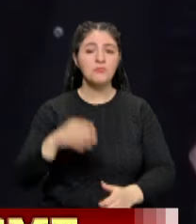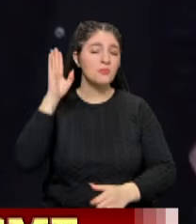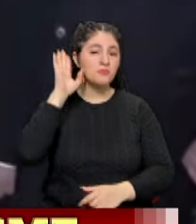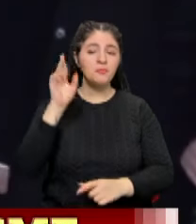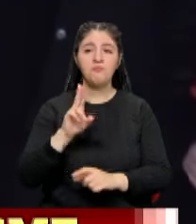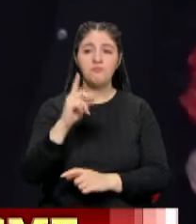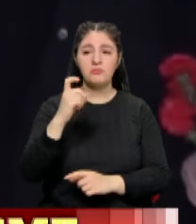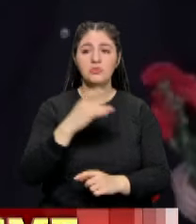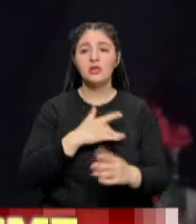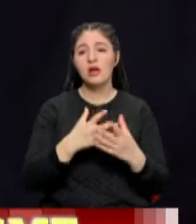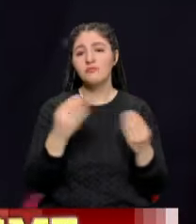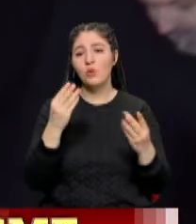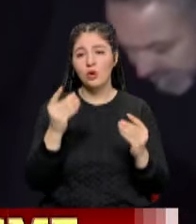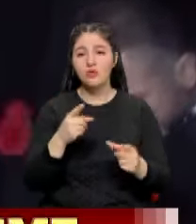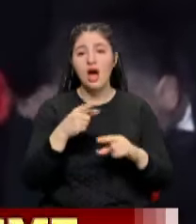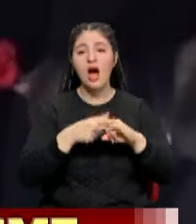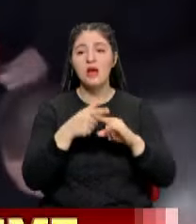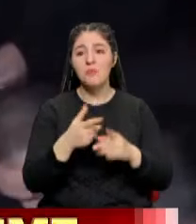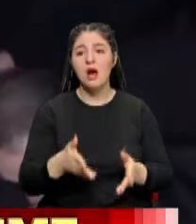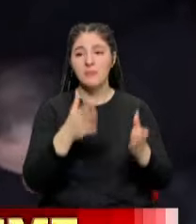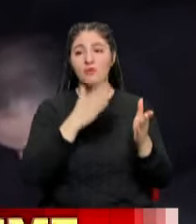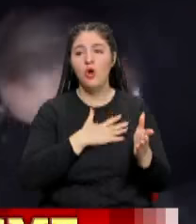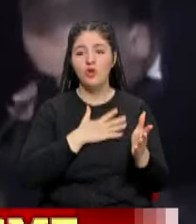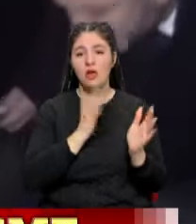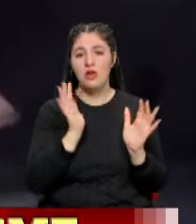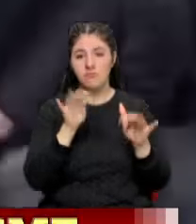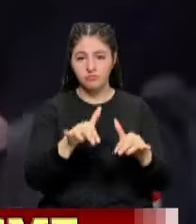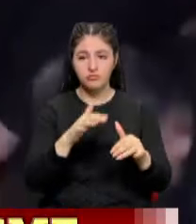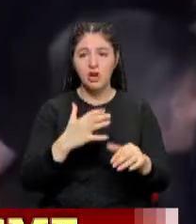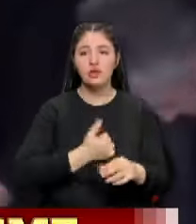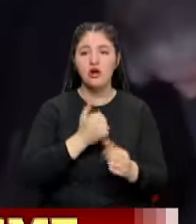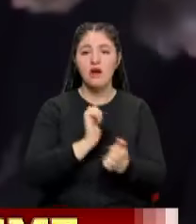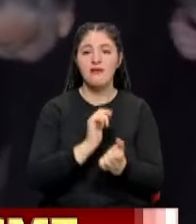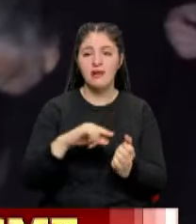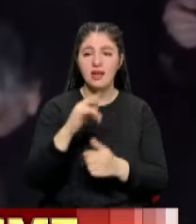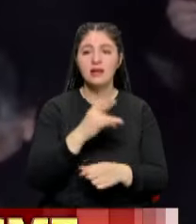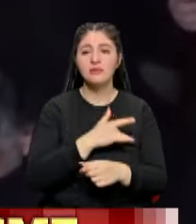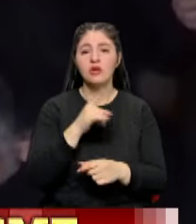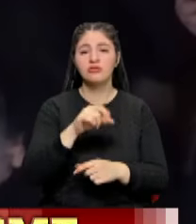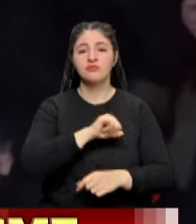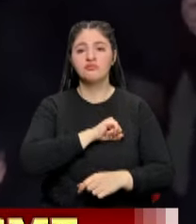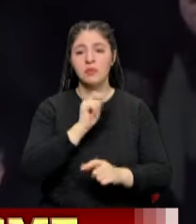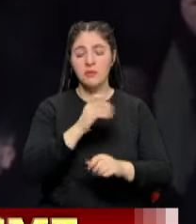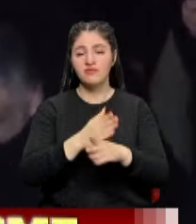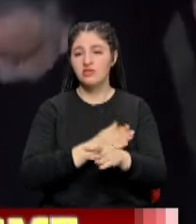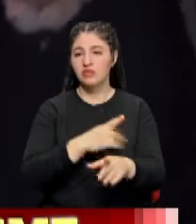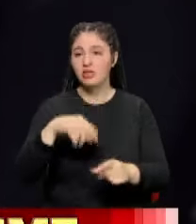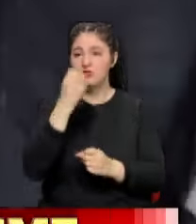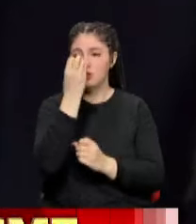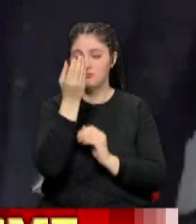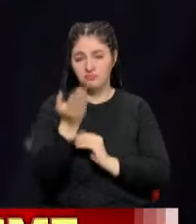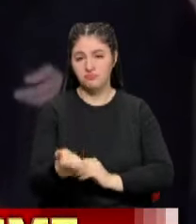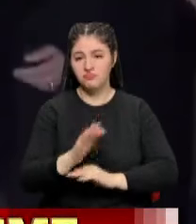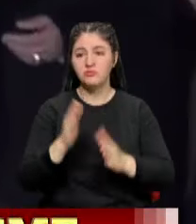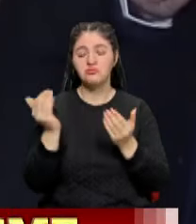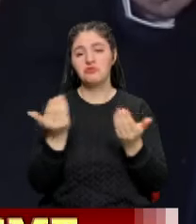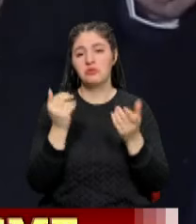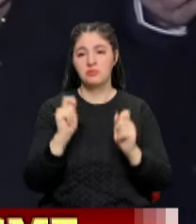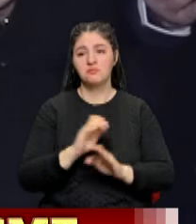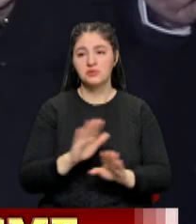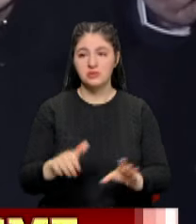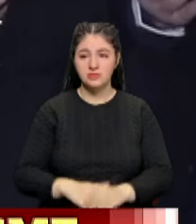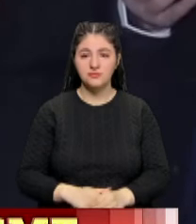Malatya'da 79 canın yitip gittiği hakimi apartmanın önünde toplanıldı. Acılı aileler ve kalpleri onlar için atan vatandaşlar karanfiller bıraktı, dualar etti.